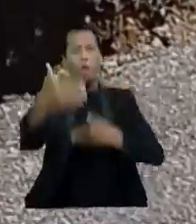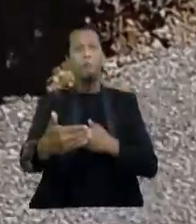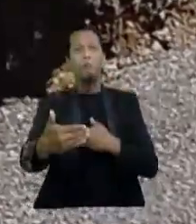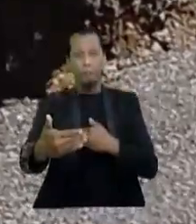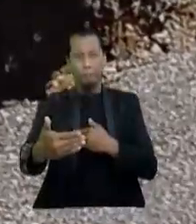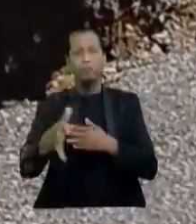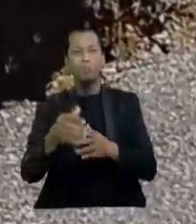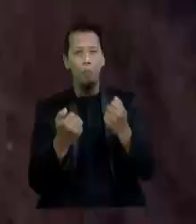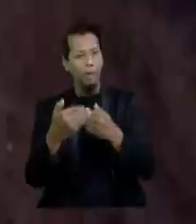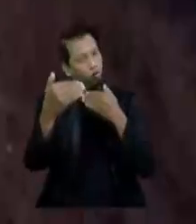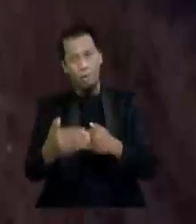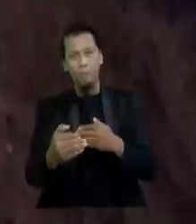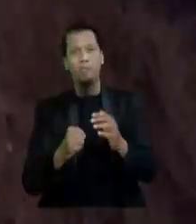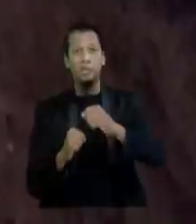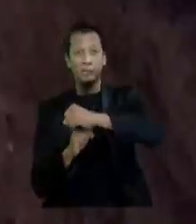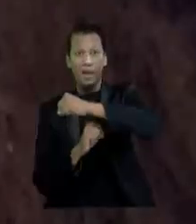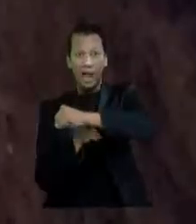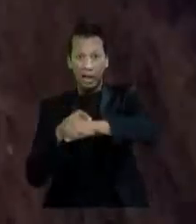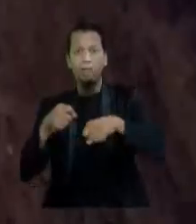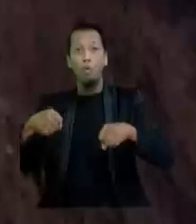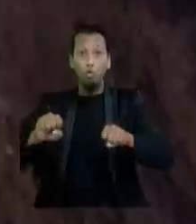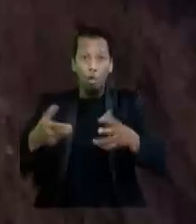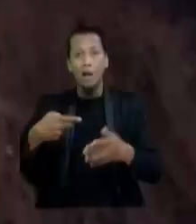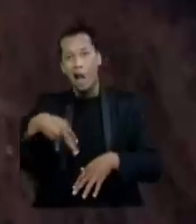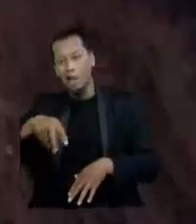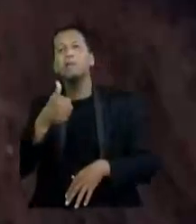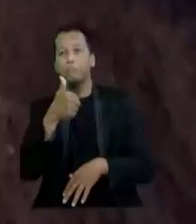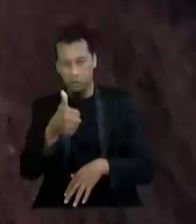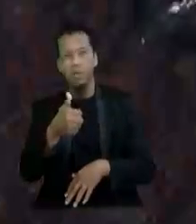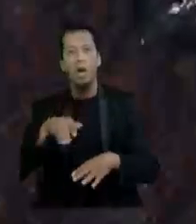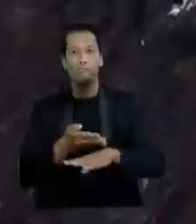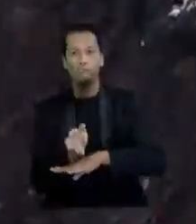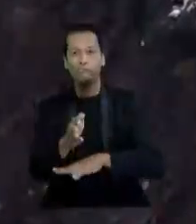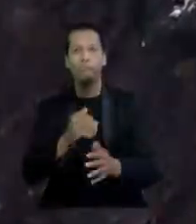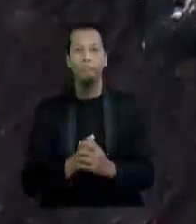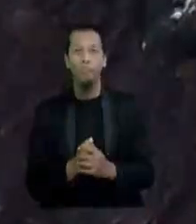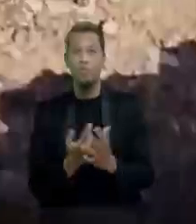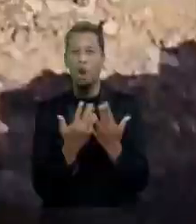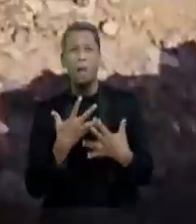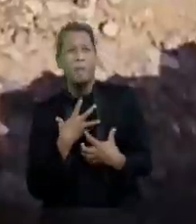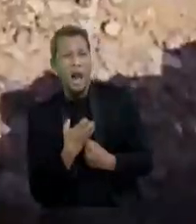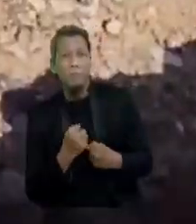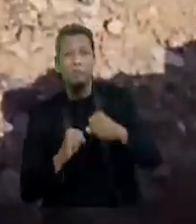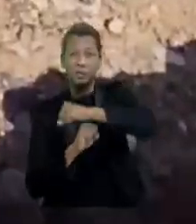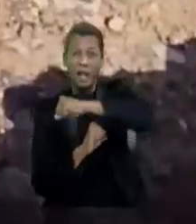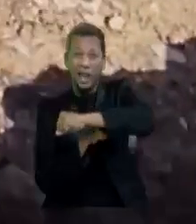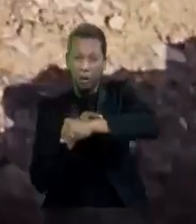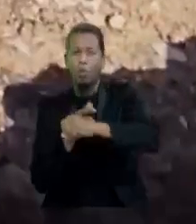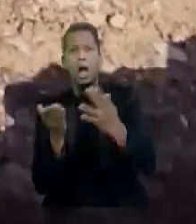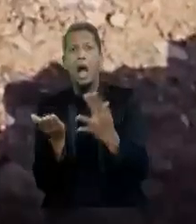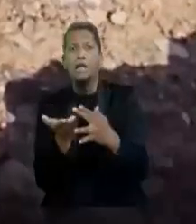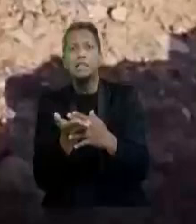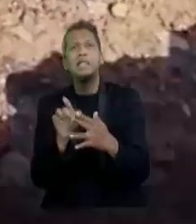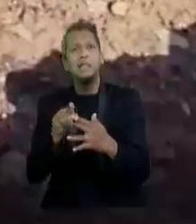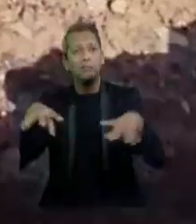4. Jembatan hanya bisa dilalui sepeda motor dan pejalan kaki. Warga berharap jembatan yang menjadi akses penghubung antar Kecamatan Ngadirojo